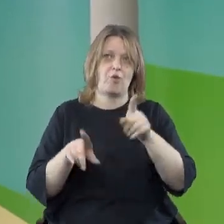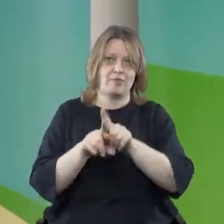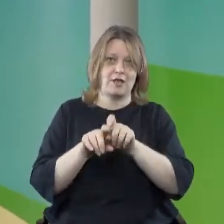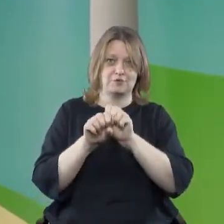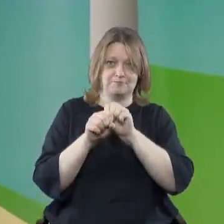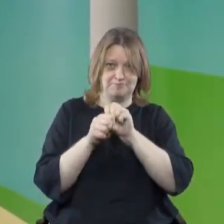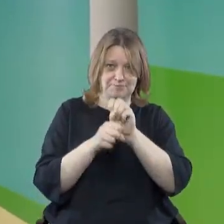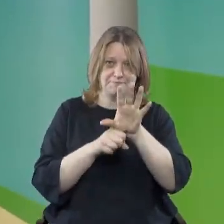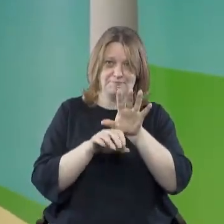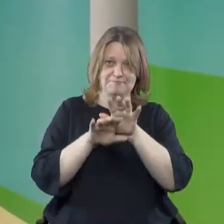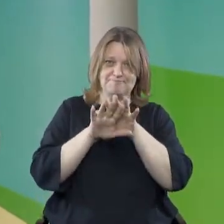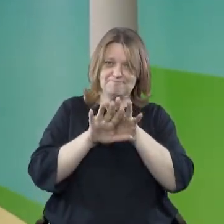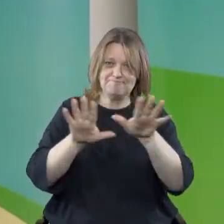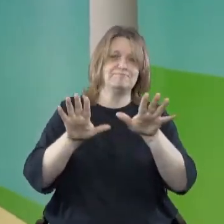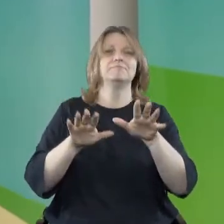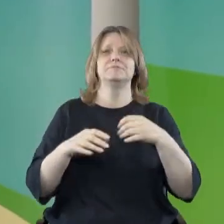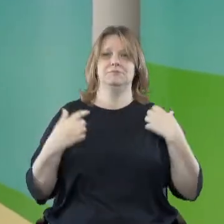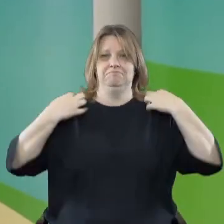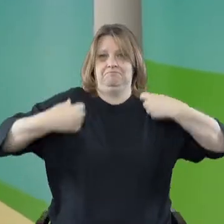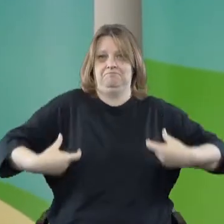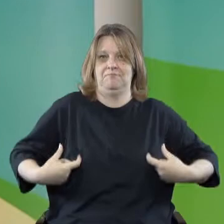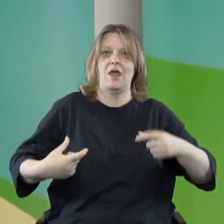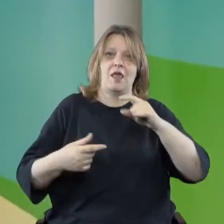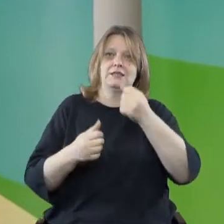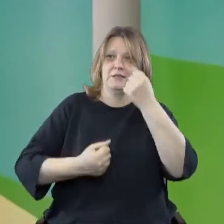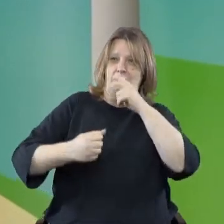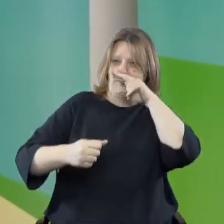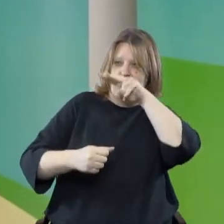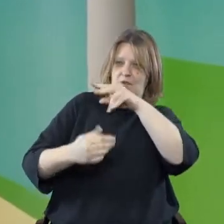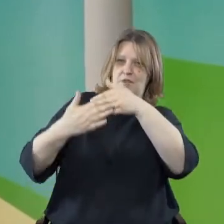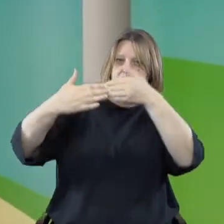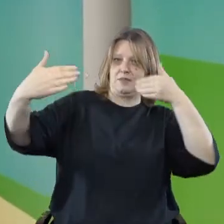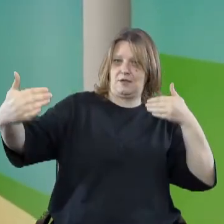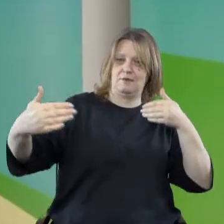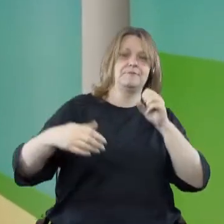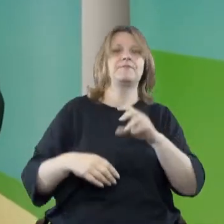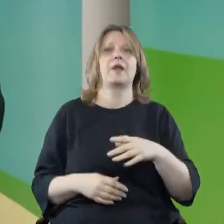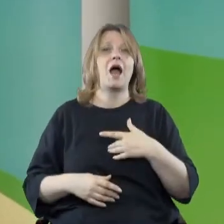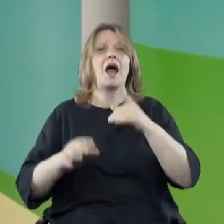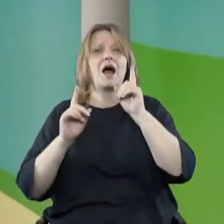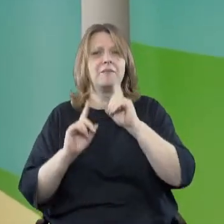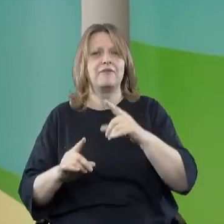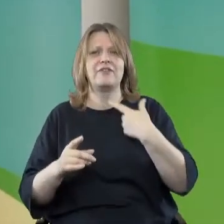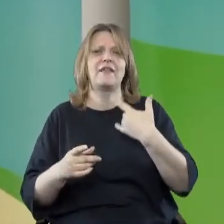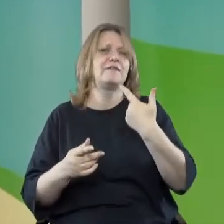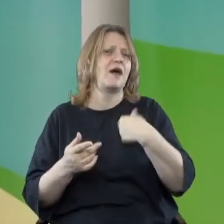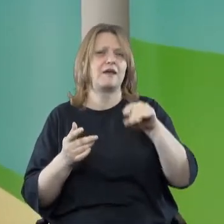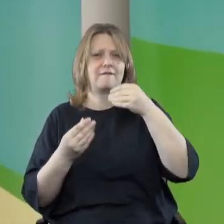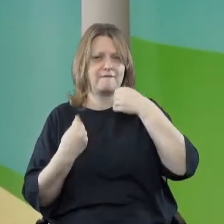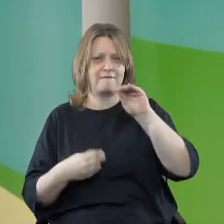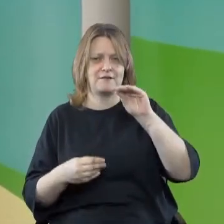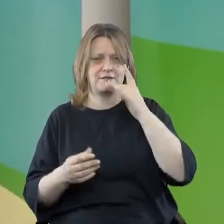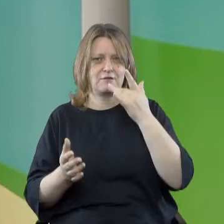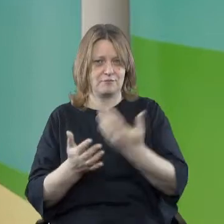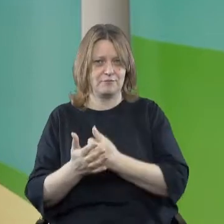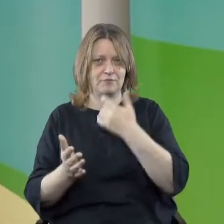odblaskowy, zamknąć go, założyć na plecy i będziemy widoczni. Natomiast chyba takim najbardziej uniwersalnym odblaskiem